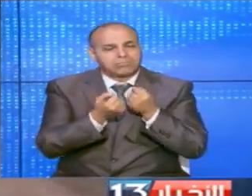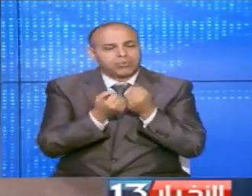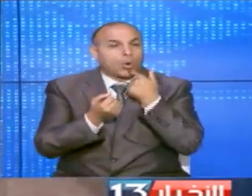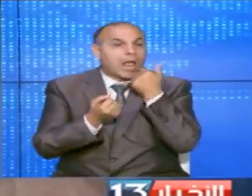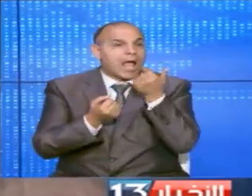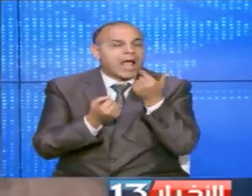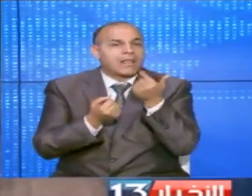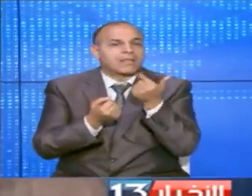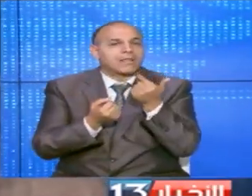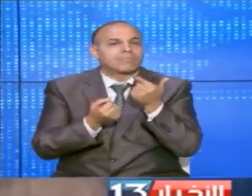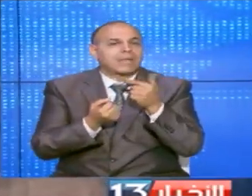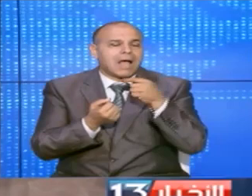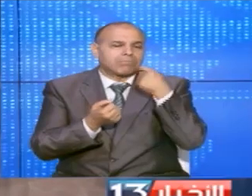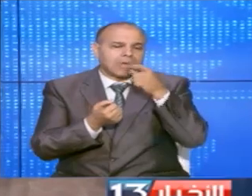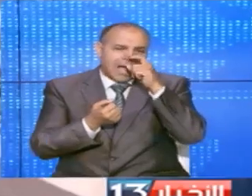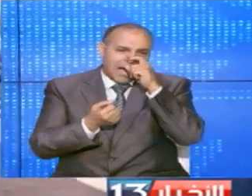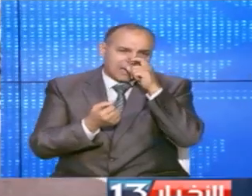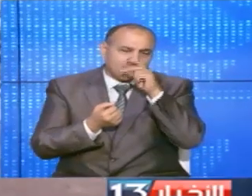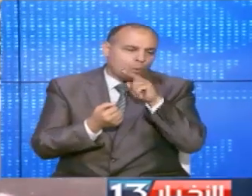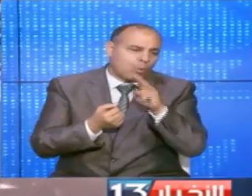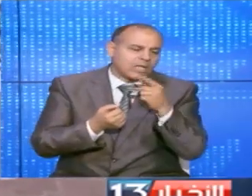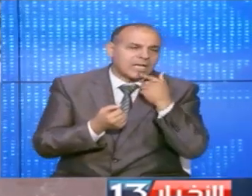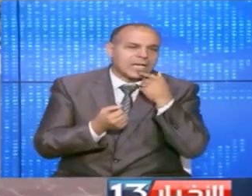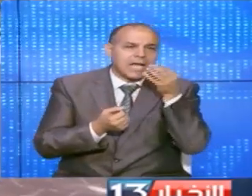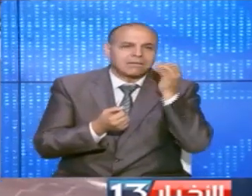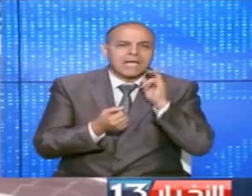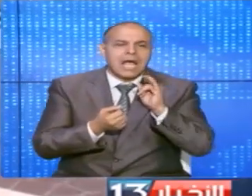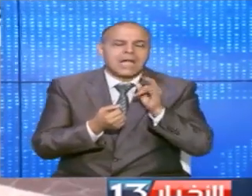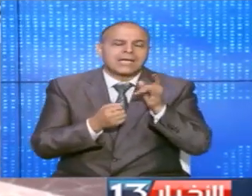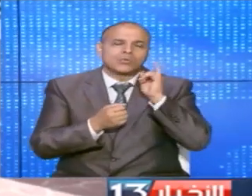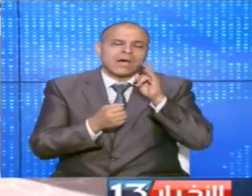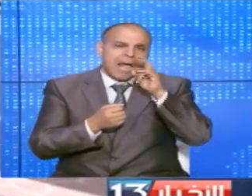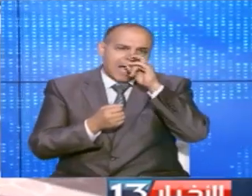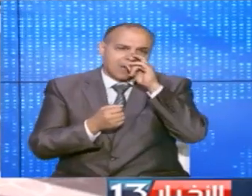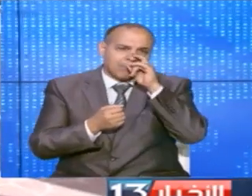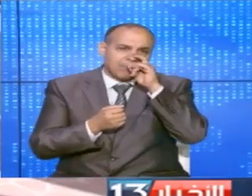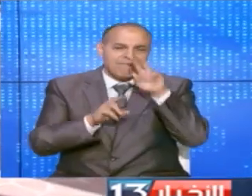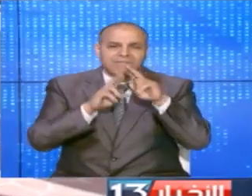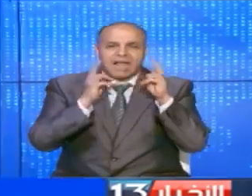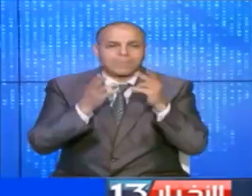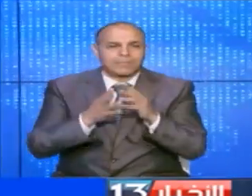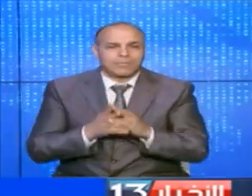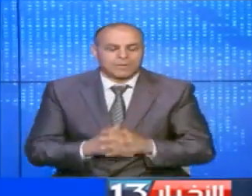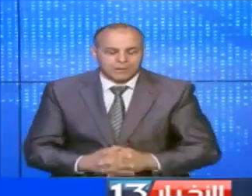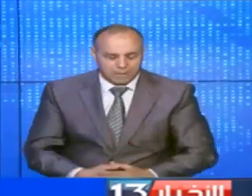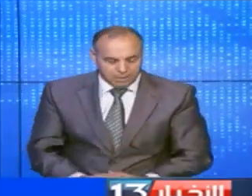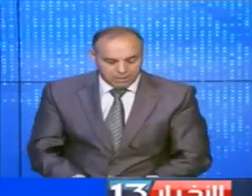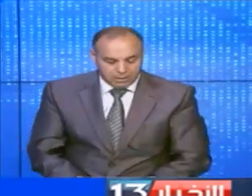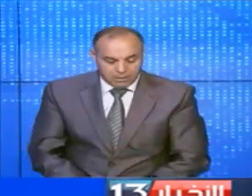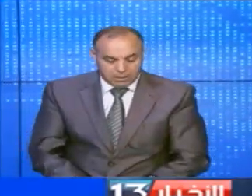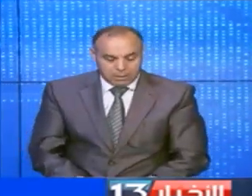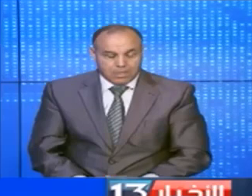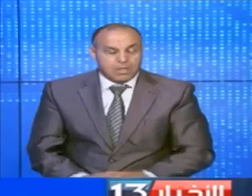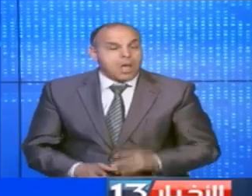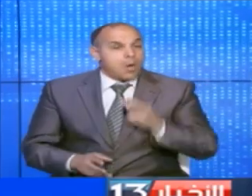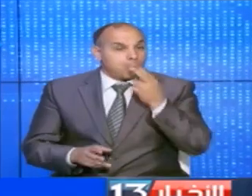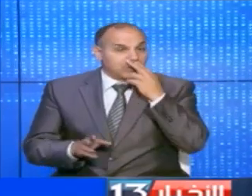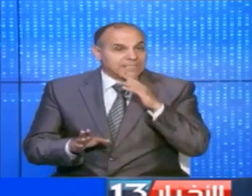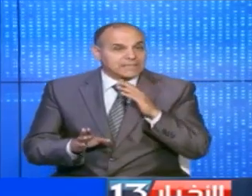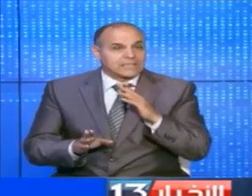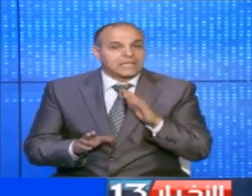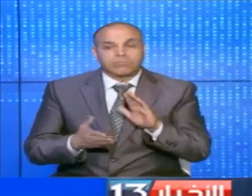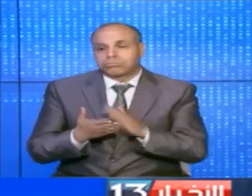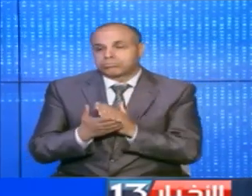الروائي العربي والانطلاق ي بالروايه العربيه نحو العالميه امنيا تمكنت